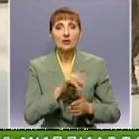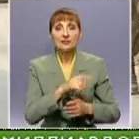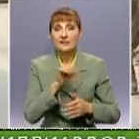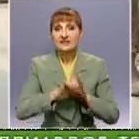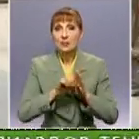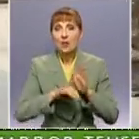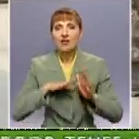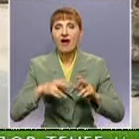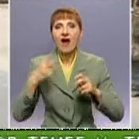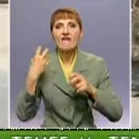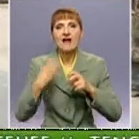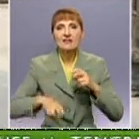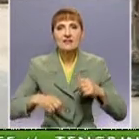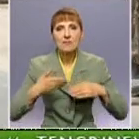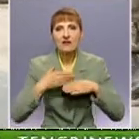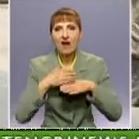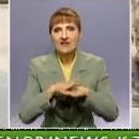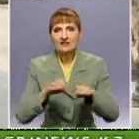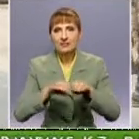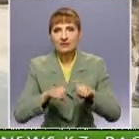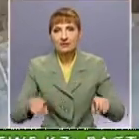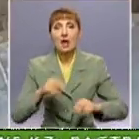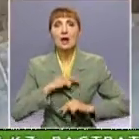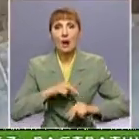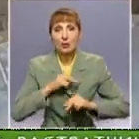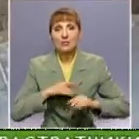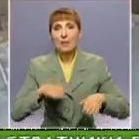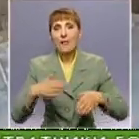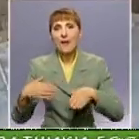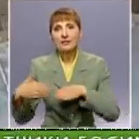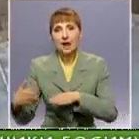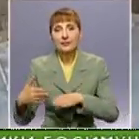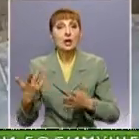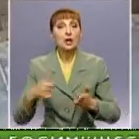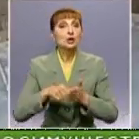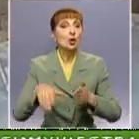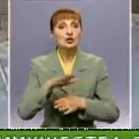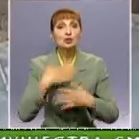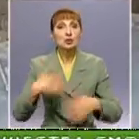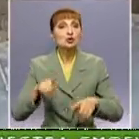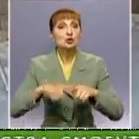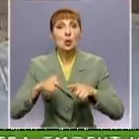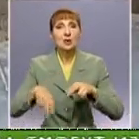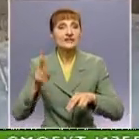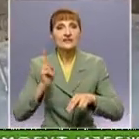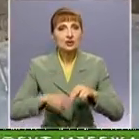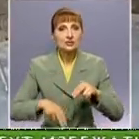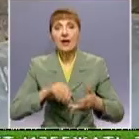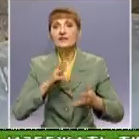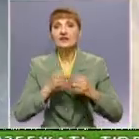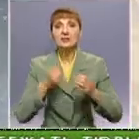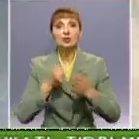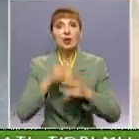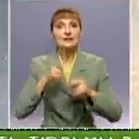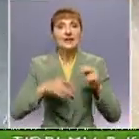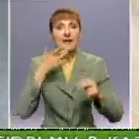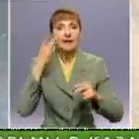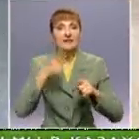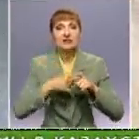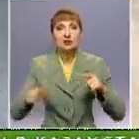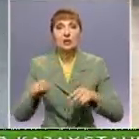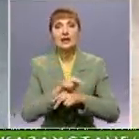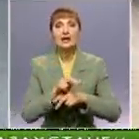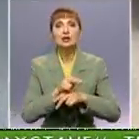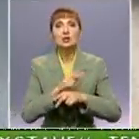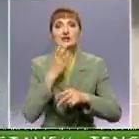был аварийный прорыв теплотрассы. Работы ведутся поэтапно. Какие-то участки уже близки к завершению. В целом до конца летнего сезона